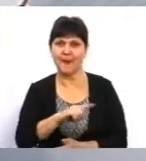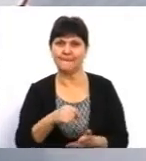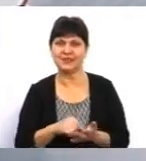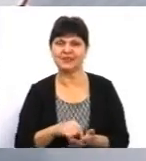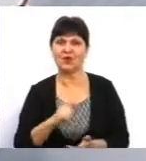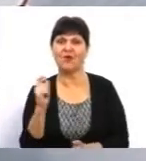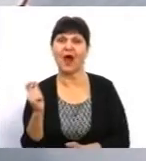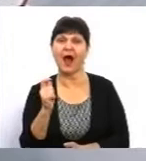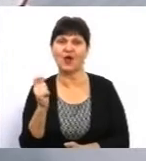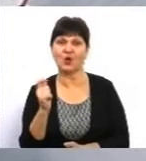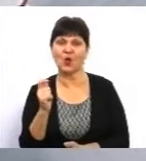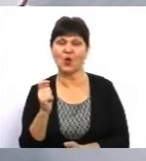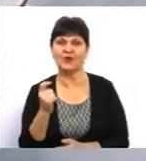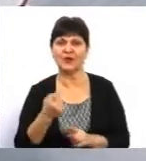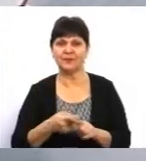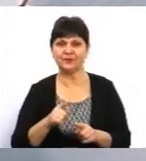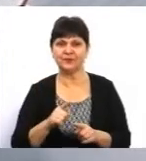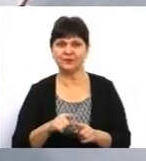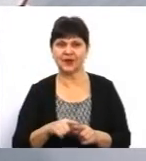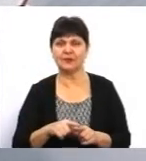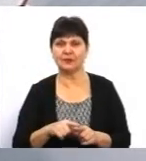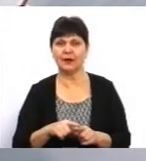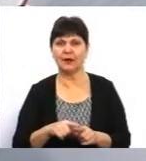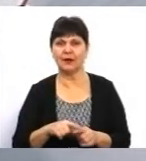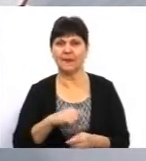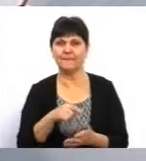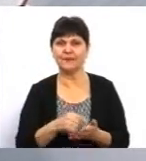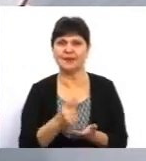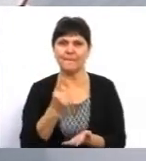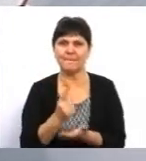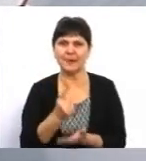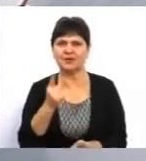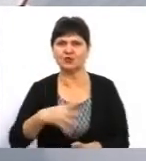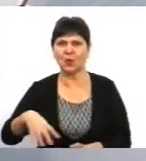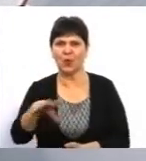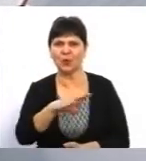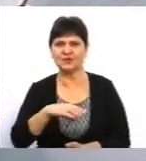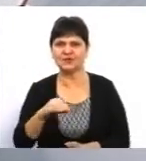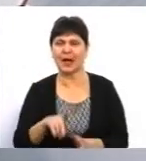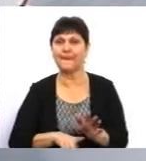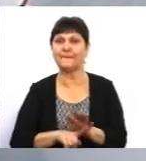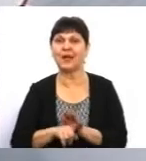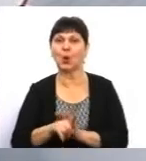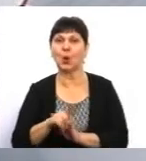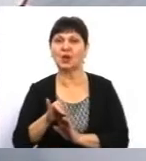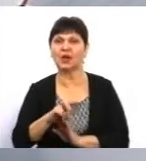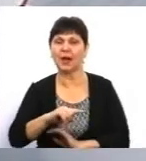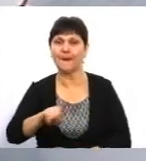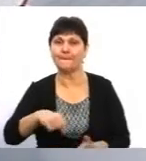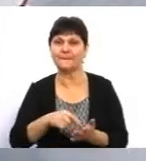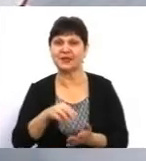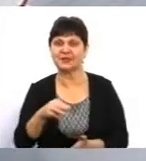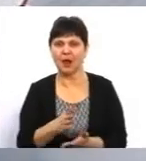Це місто, якщо не помиляюсь, правильно, пані Ірино, було найпершим із усіх пілотних міст і регіонів, де ця послуга